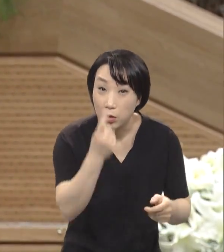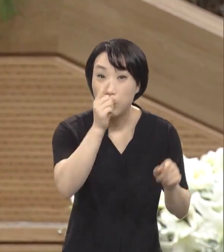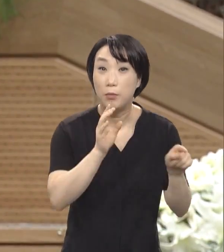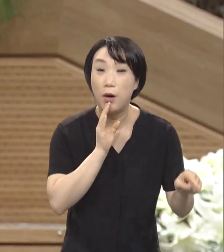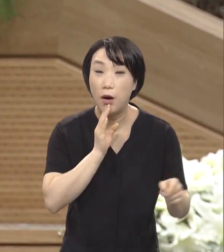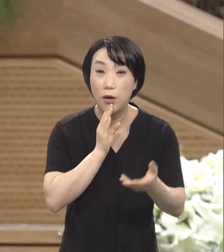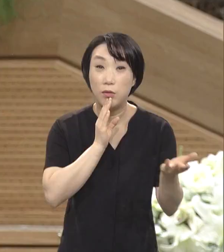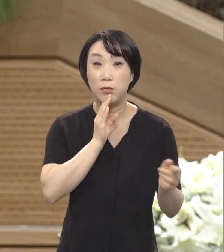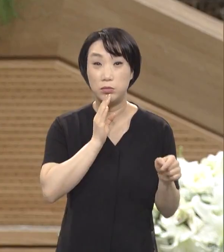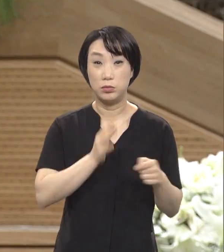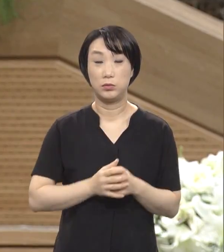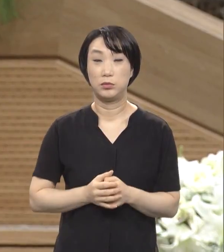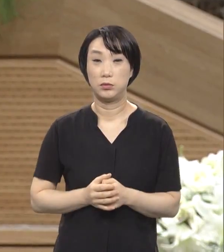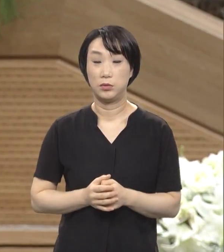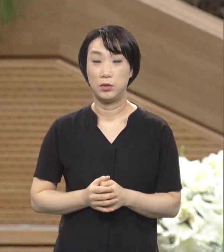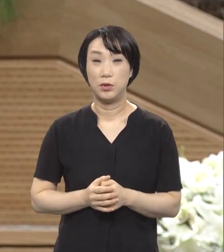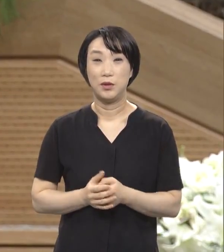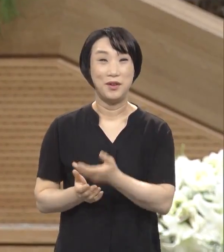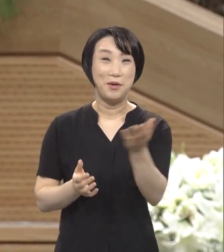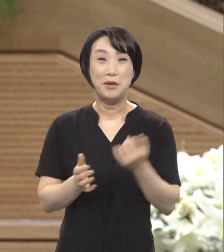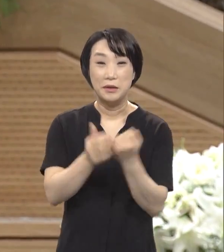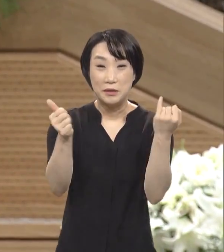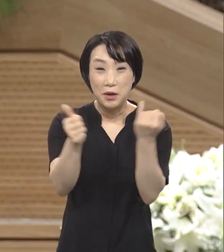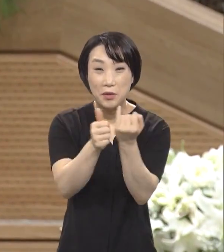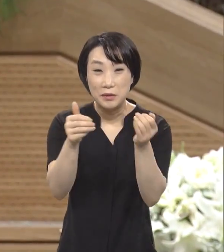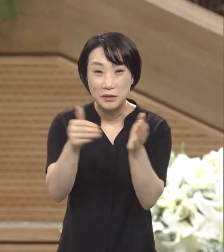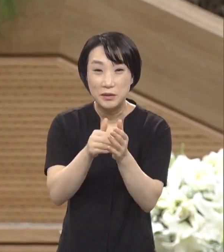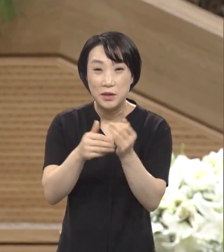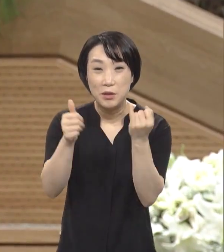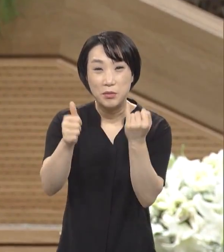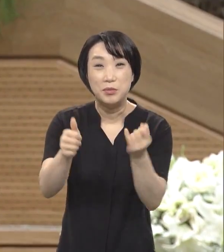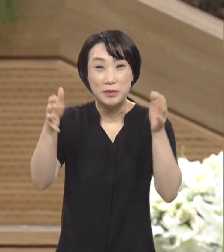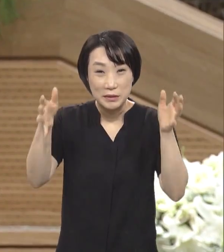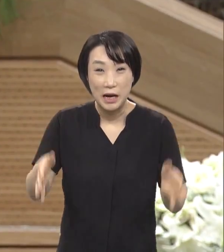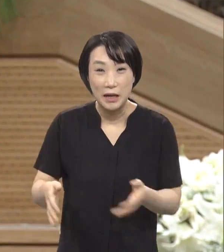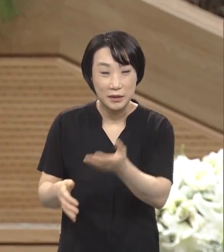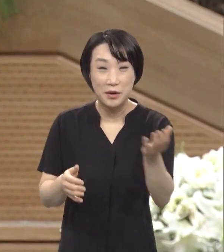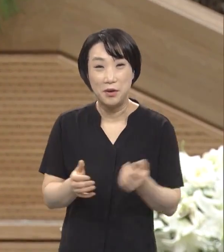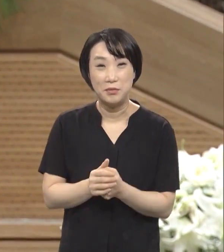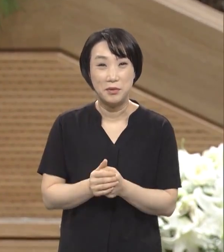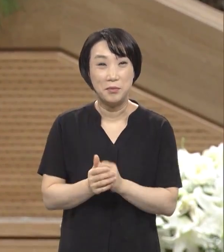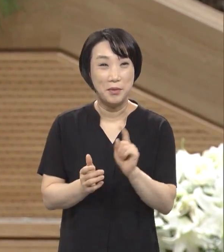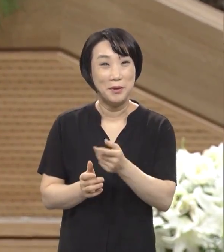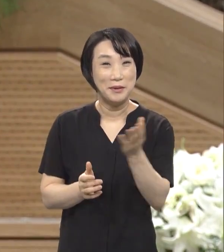응? 이게 부부간에 서로 이제